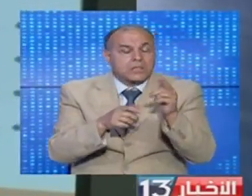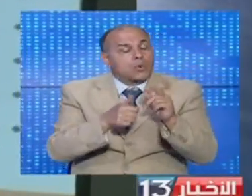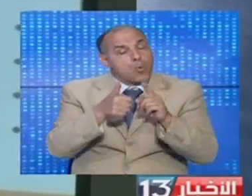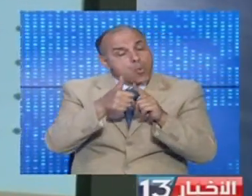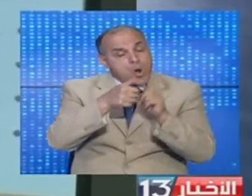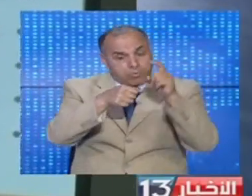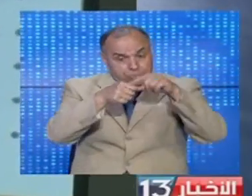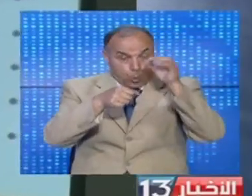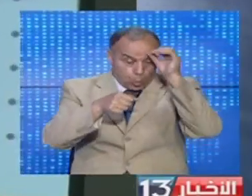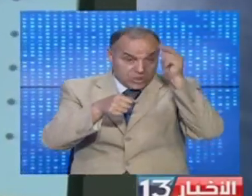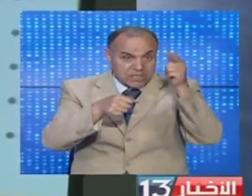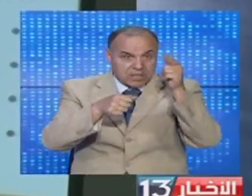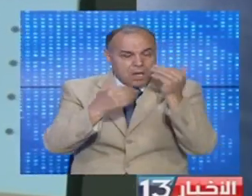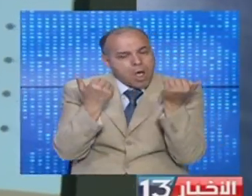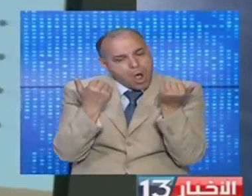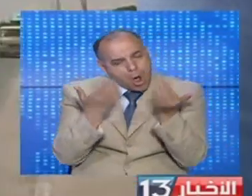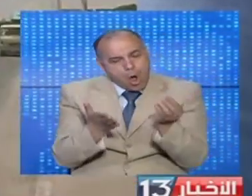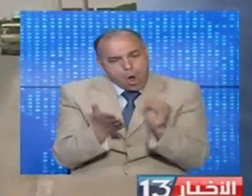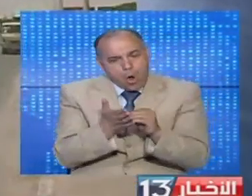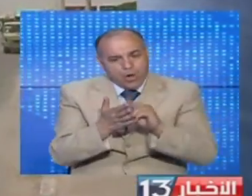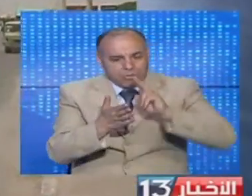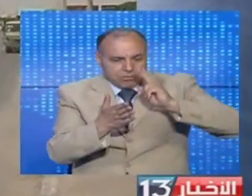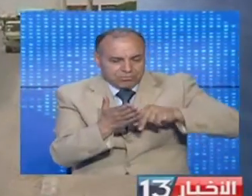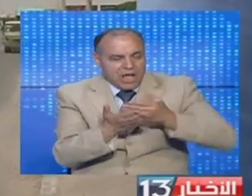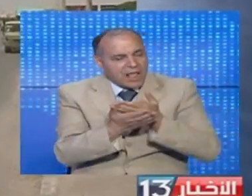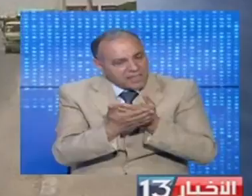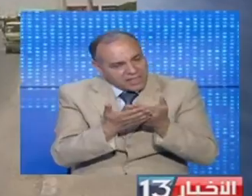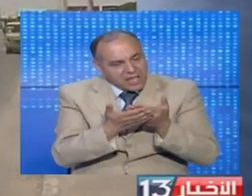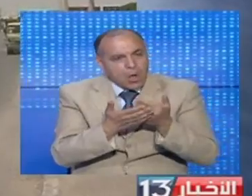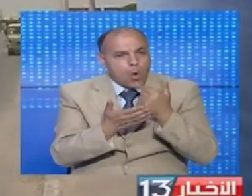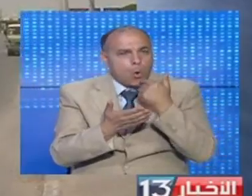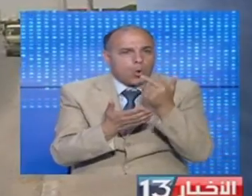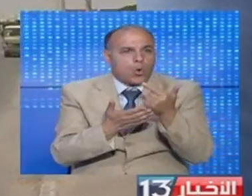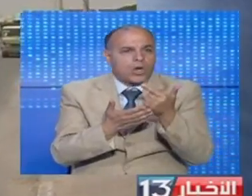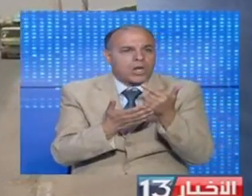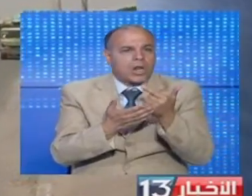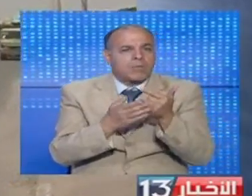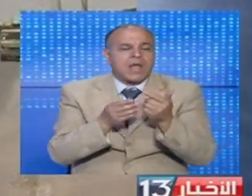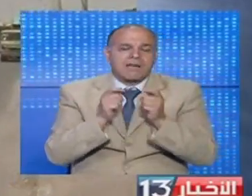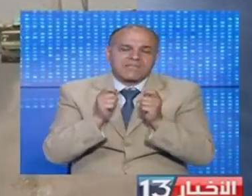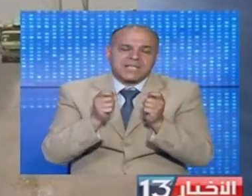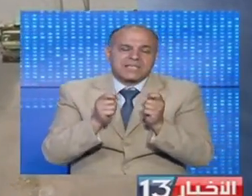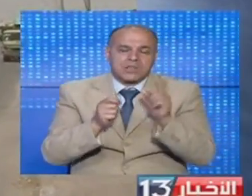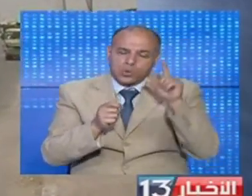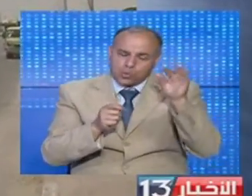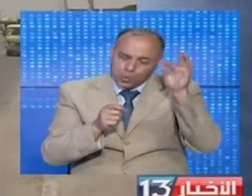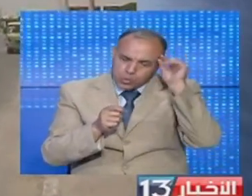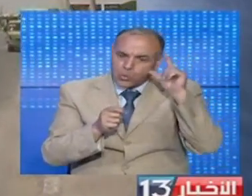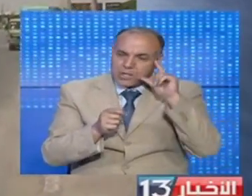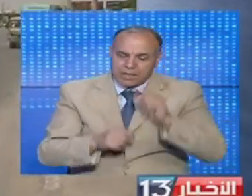المشاركه في تجديد لعقد ثقه لن يتاثر بالمناخ السياسي